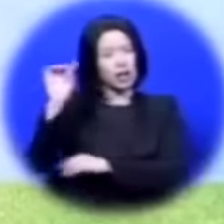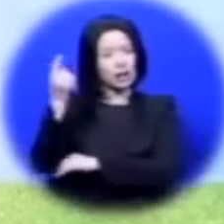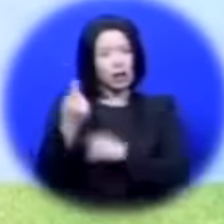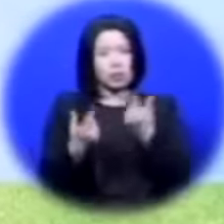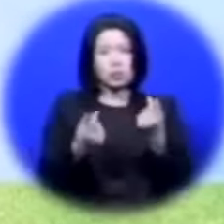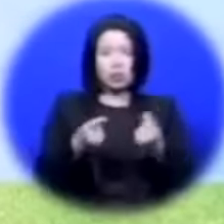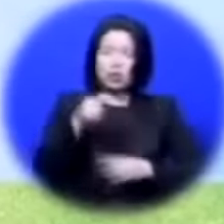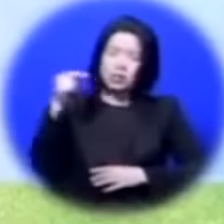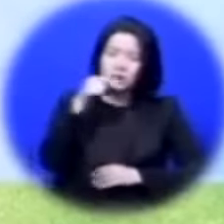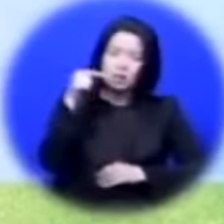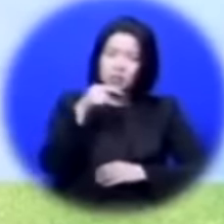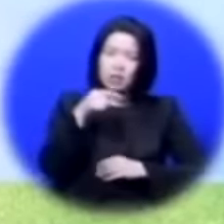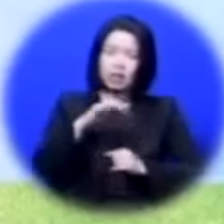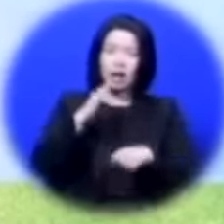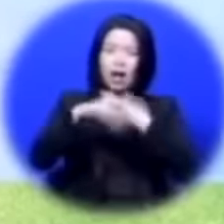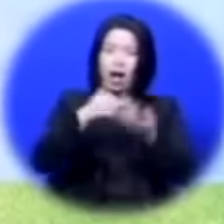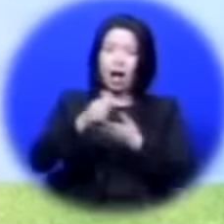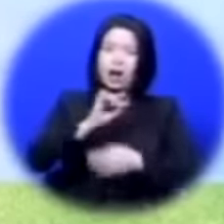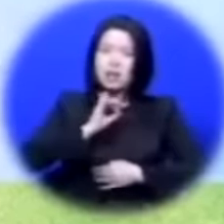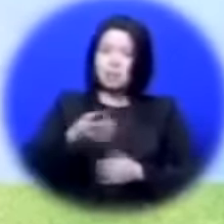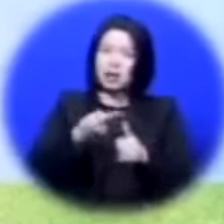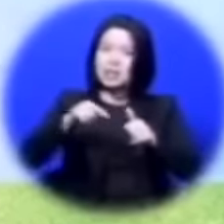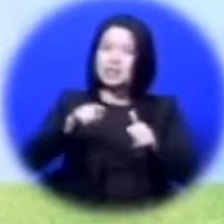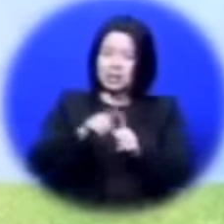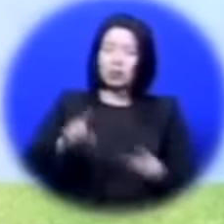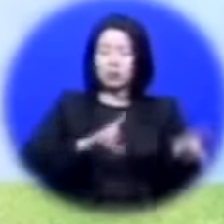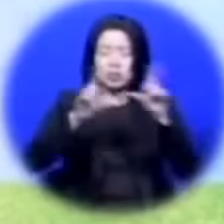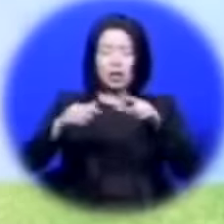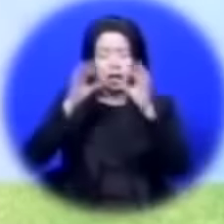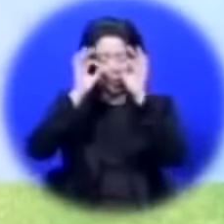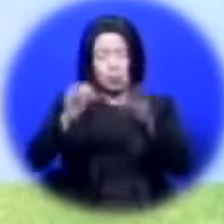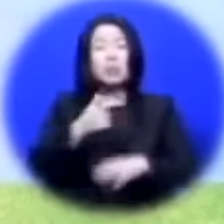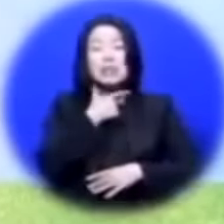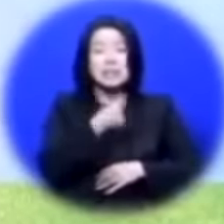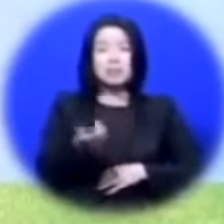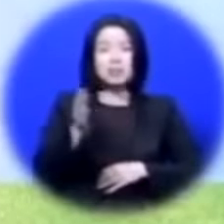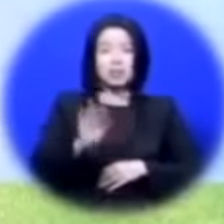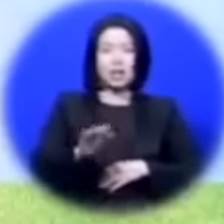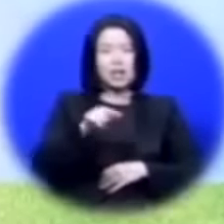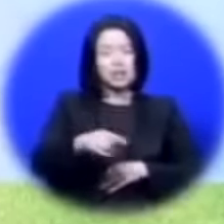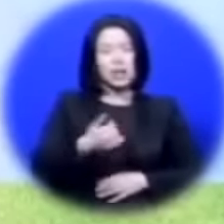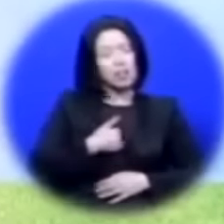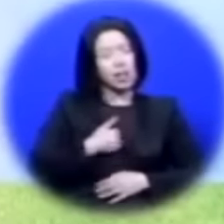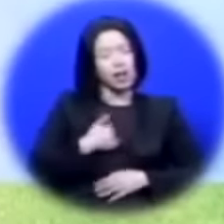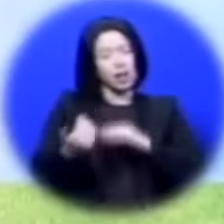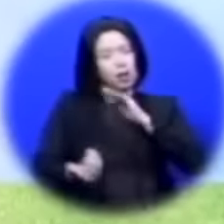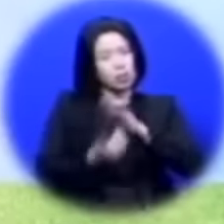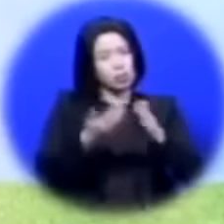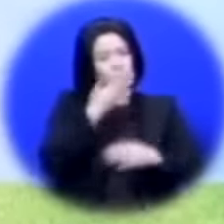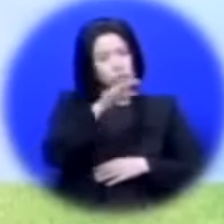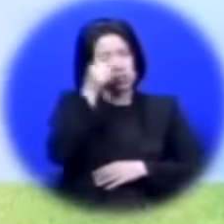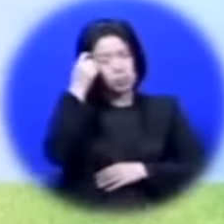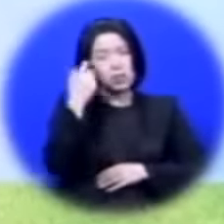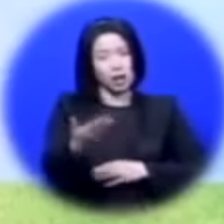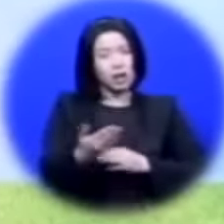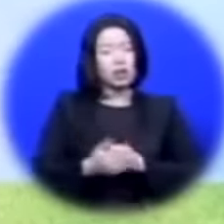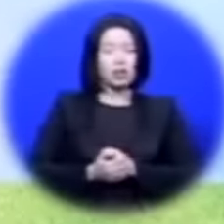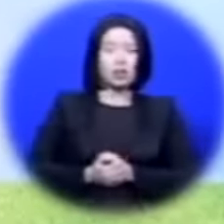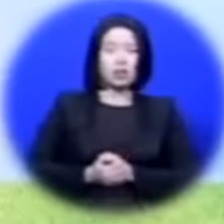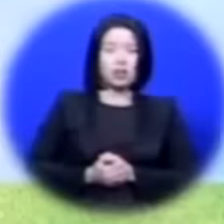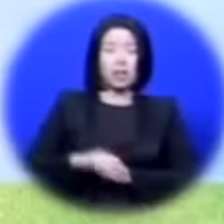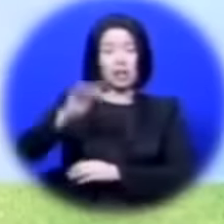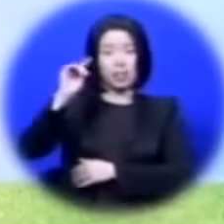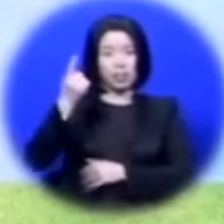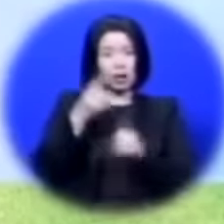그렇게 철저하게 하나님만 의지하고 이제 살아보고 싶은데 그게 내게도 이루어질 수 있겠습니까